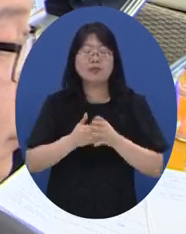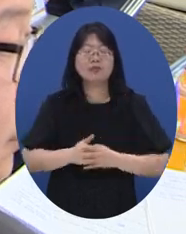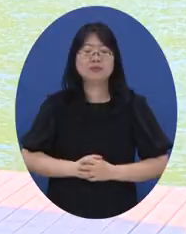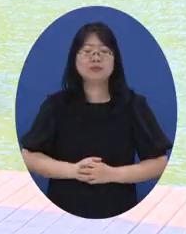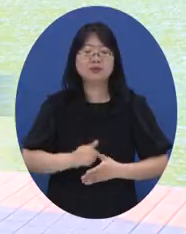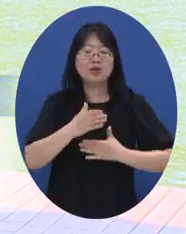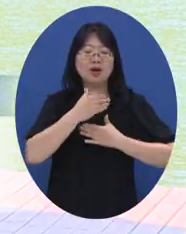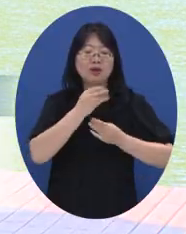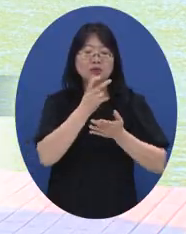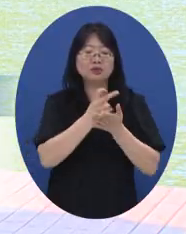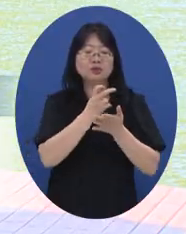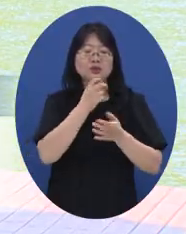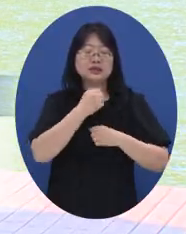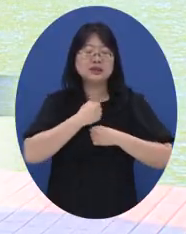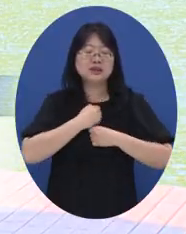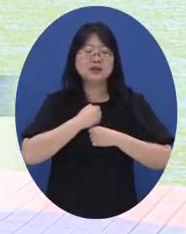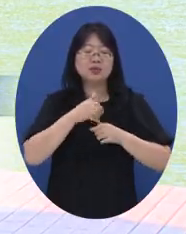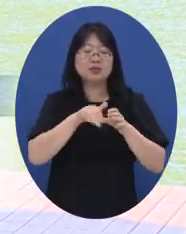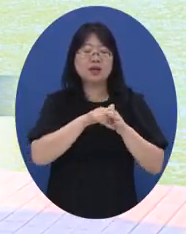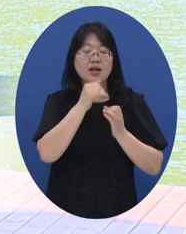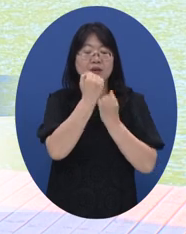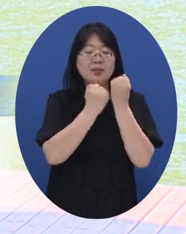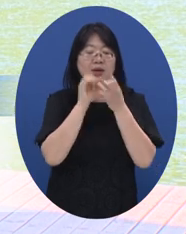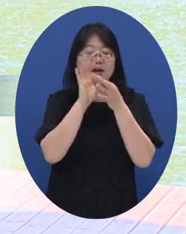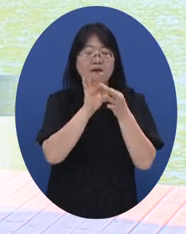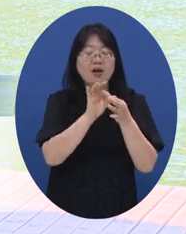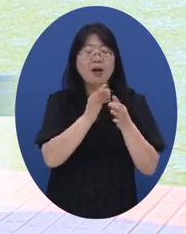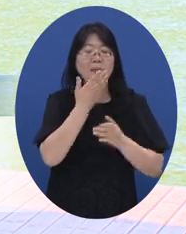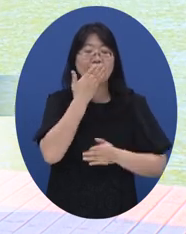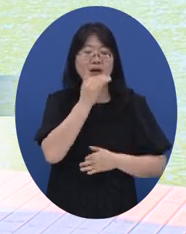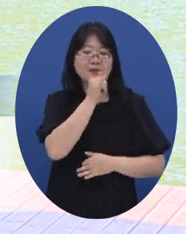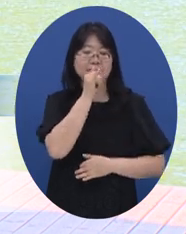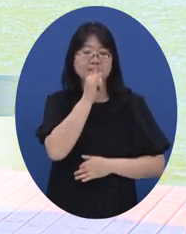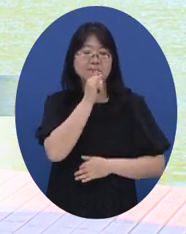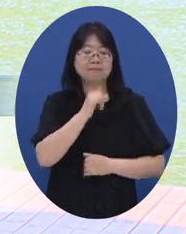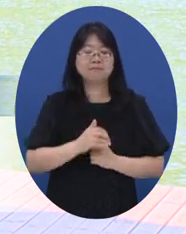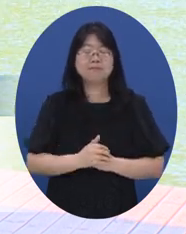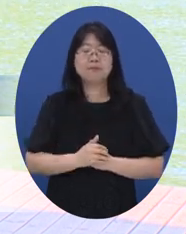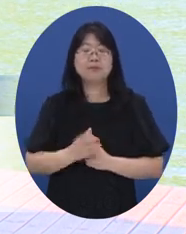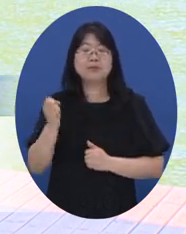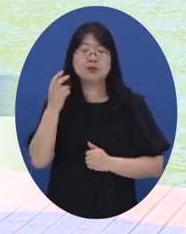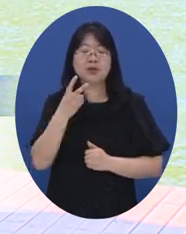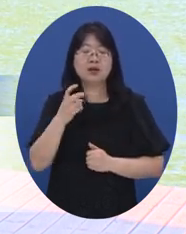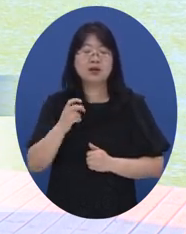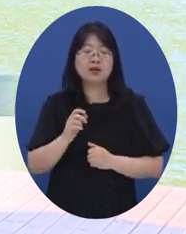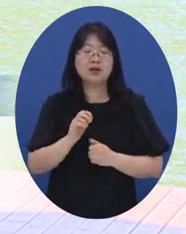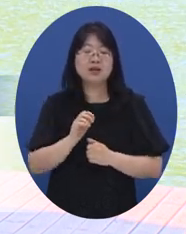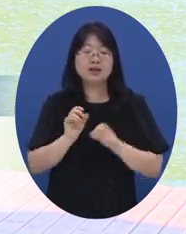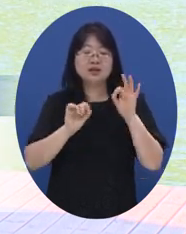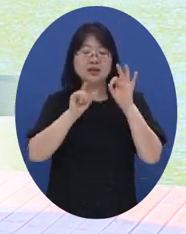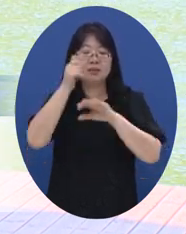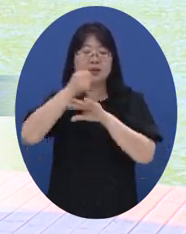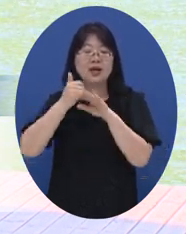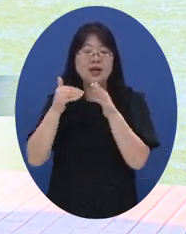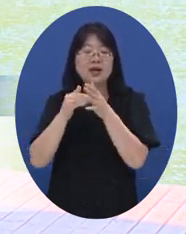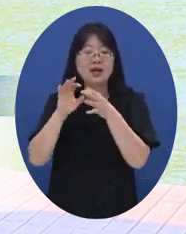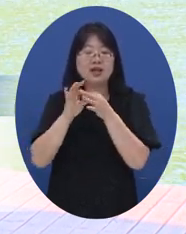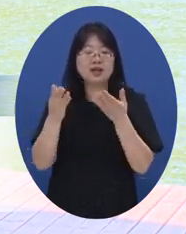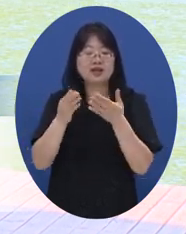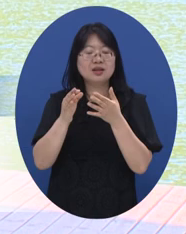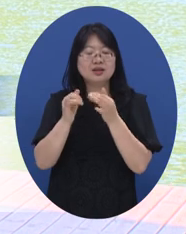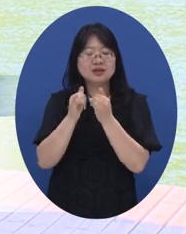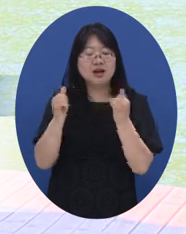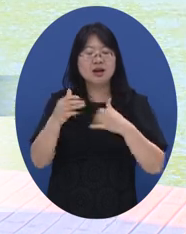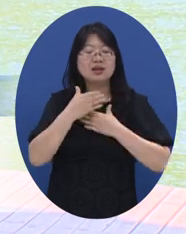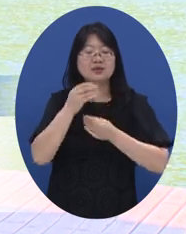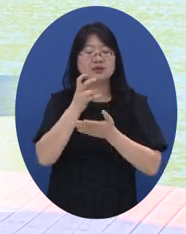논의했습니다. 안전수칙을 지키자는 문화 캠페인을 지속적으로 벌여나가겠습니다. 또한 10월 말까지